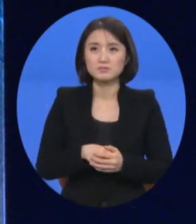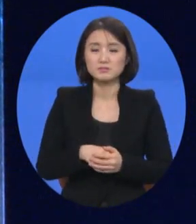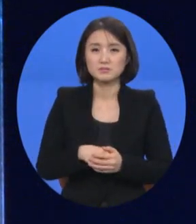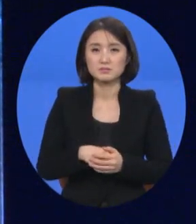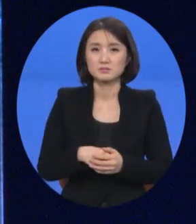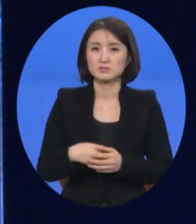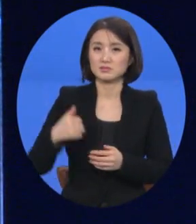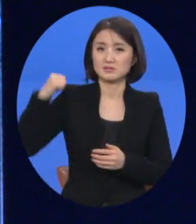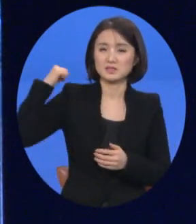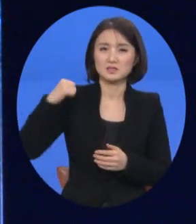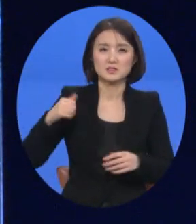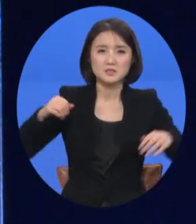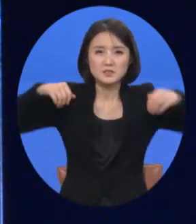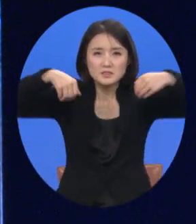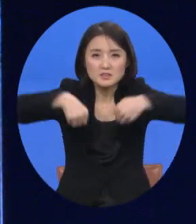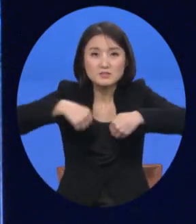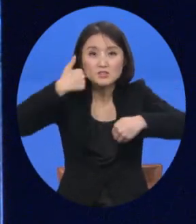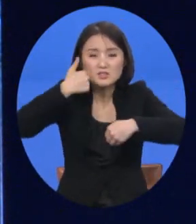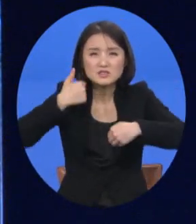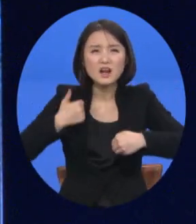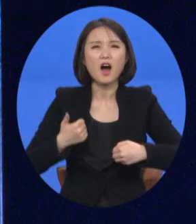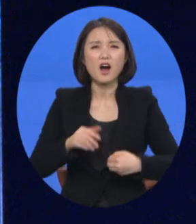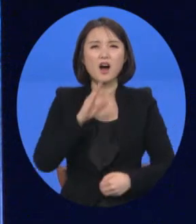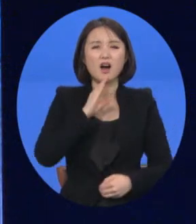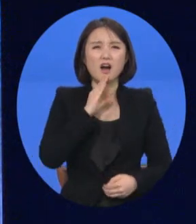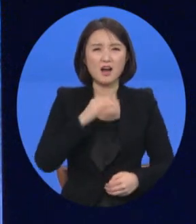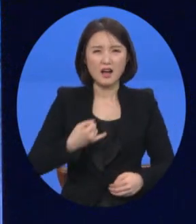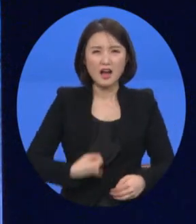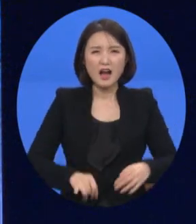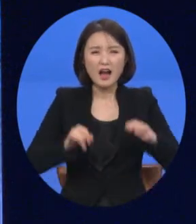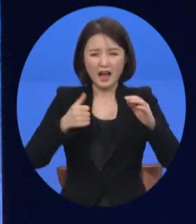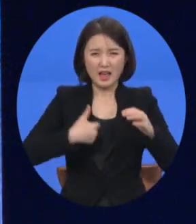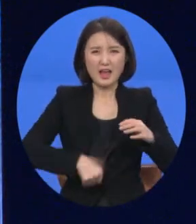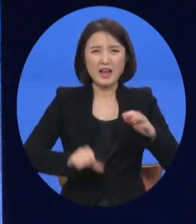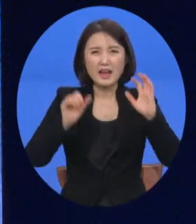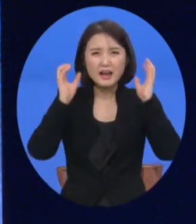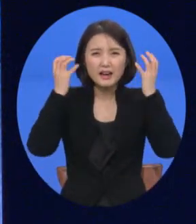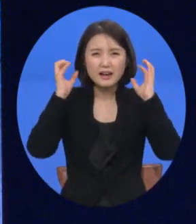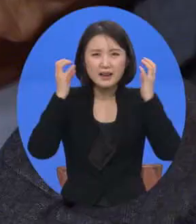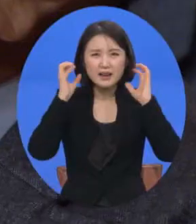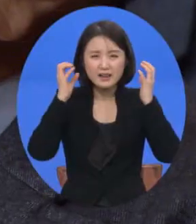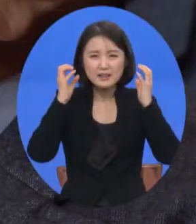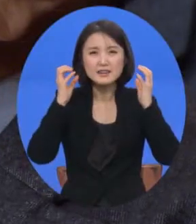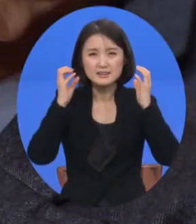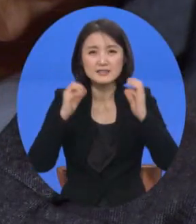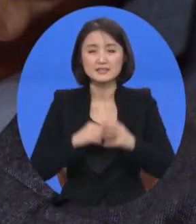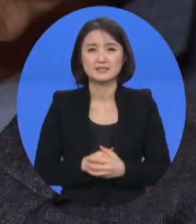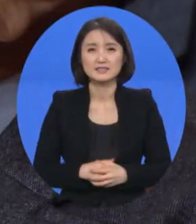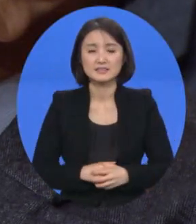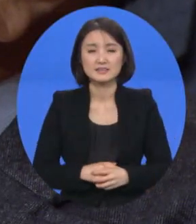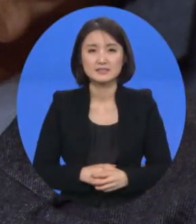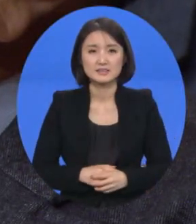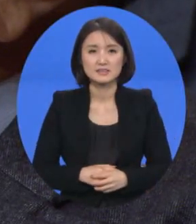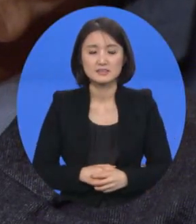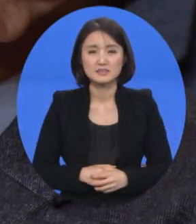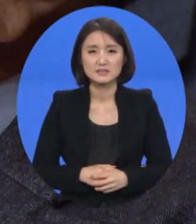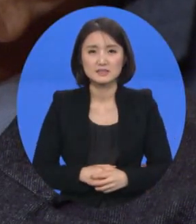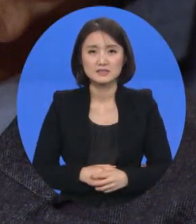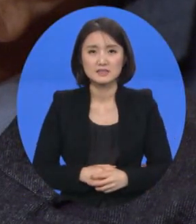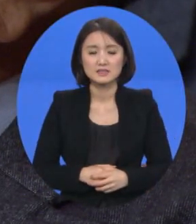질린 새끼가 의미 등의 이렇게 의지해서 아니 무엇이나 이렇게 보는 글입니다 여러분